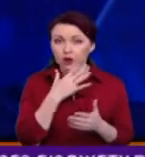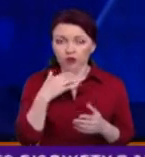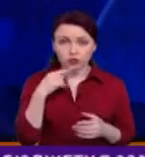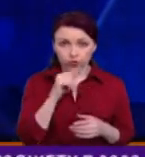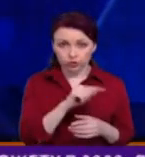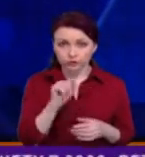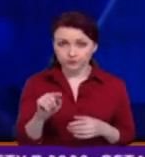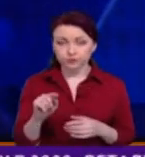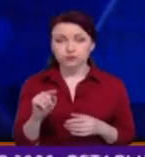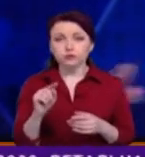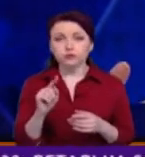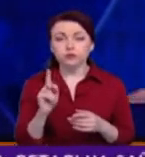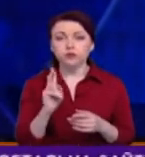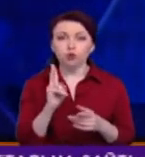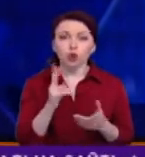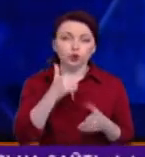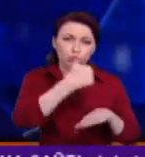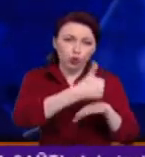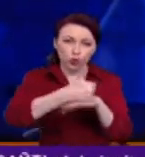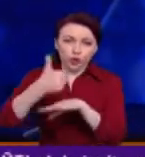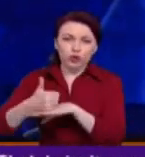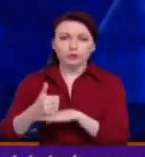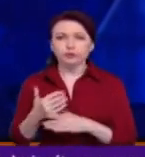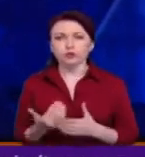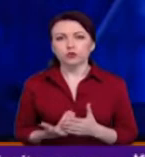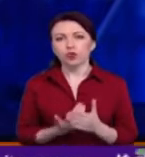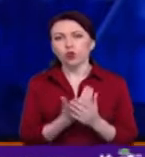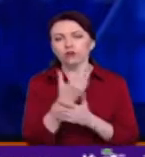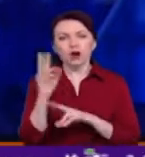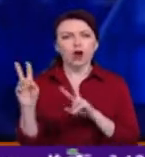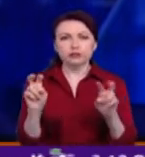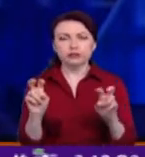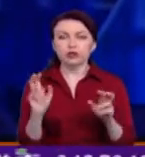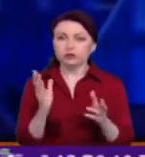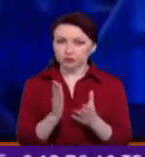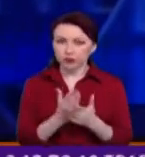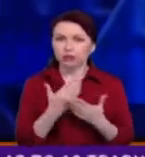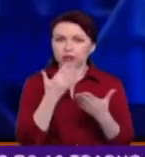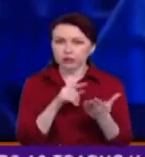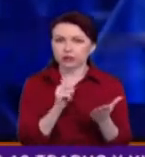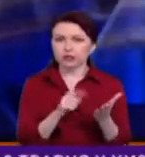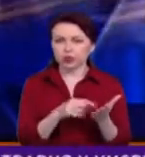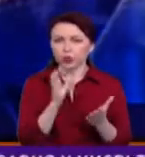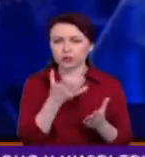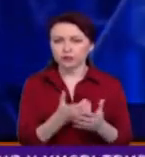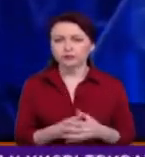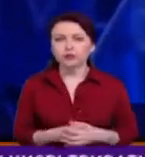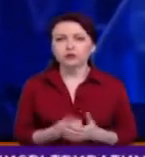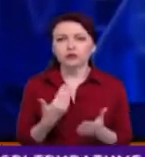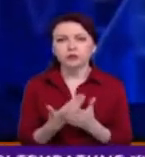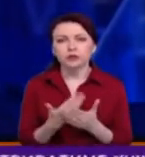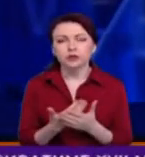органи, новообрані, які там йшли з новими гаслами, є дуже серйозні питання. Тому що що ми мали, наприклад,